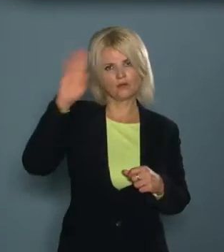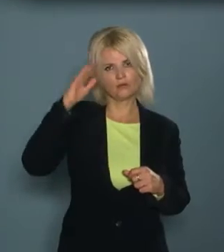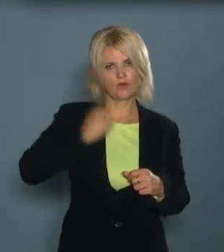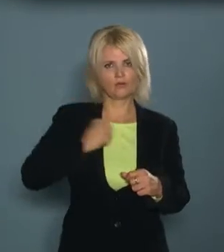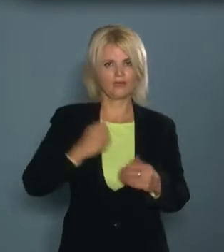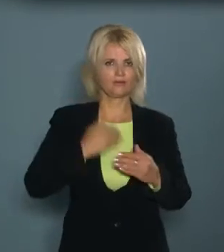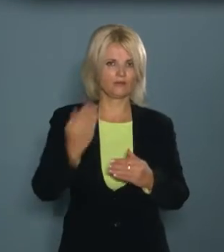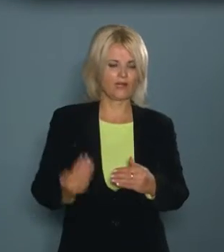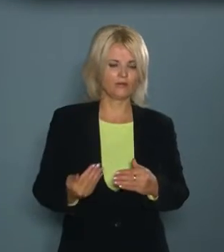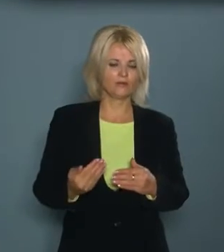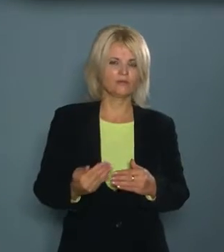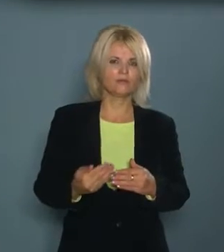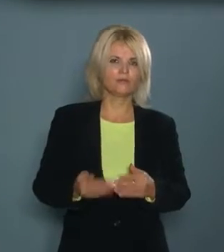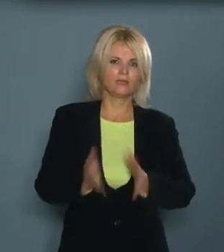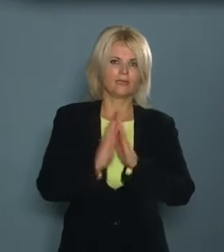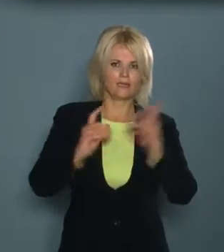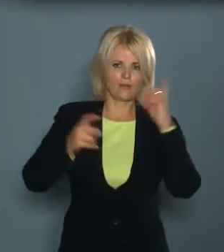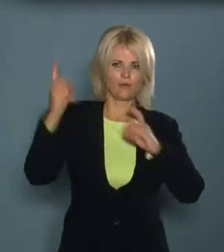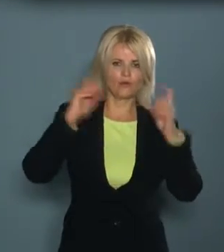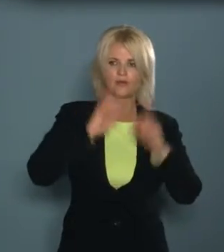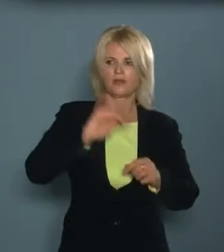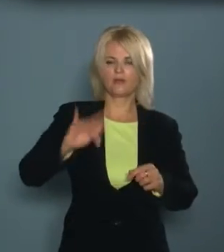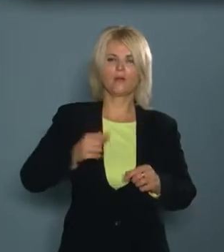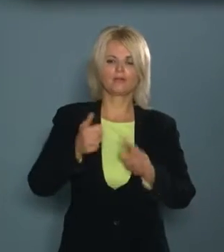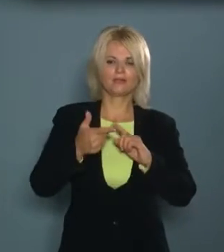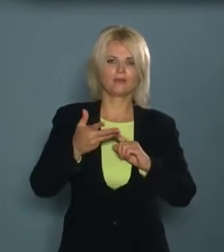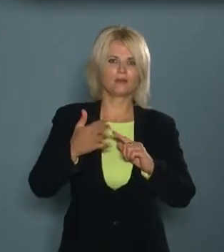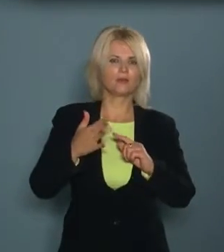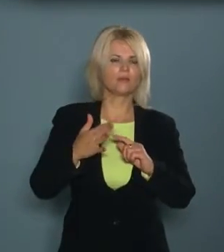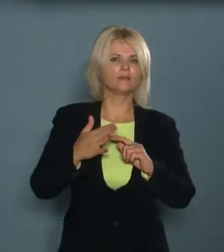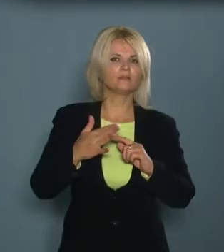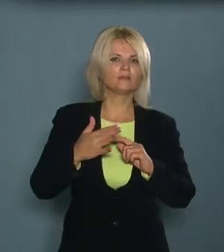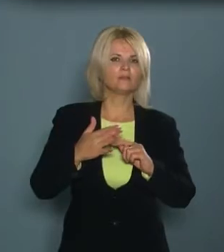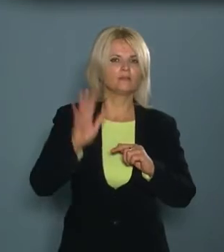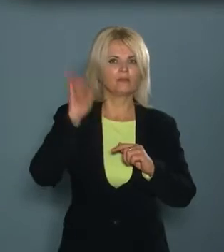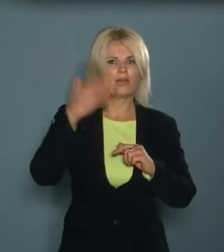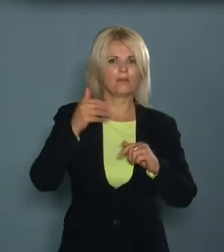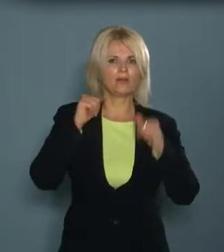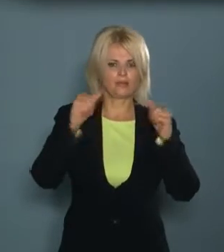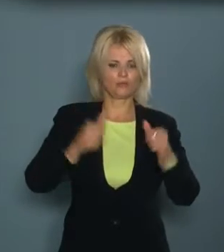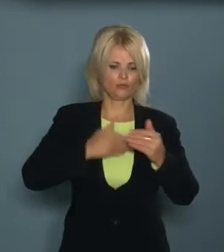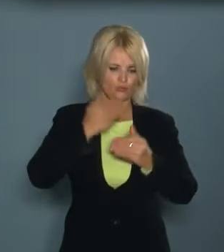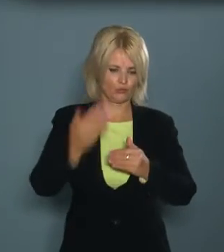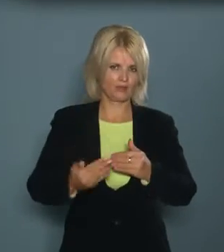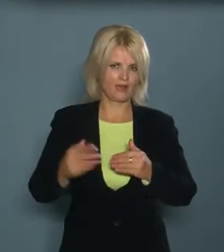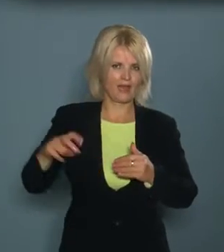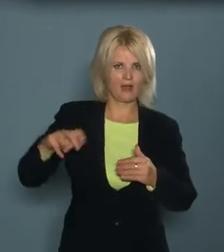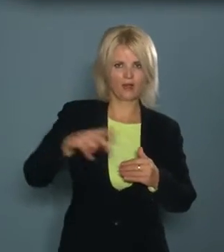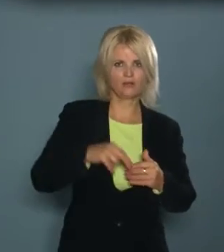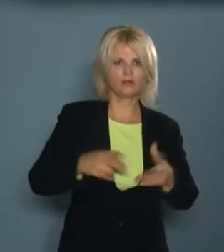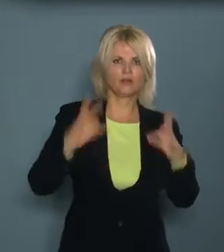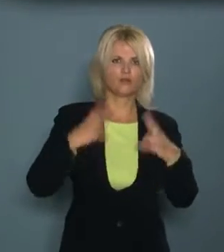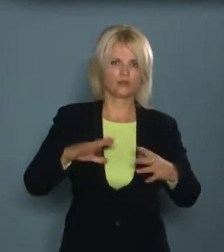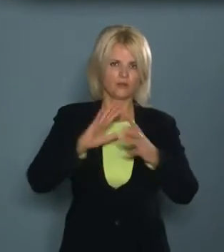előtt. Kérem, gondoljanak rájuk, akkor is, amikor mindennapjaikban elhaladnak az emlékmű közelében.